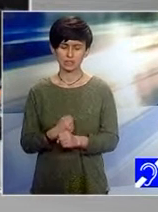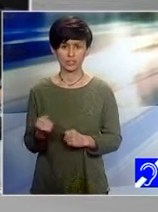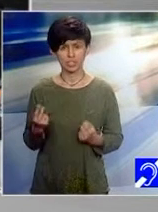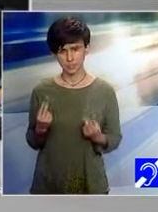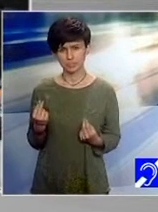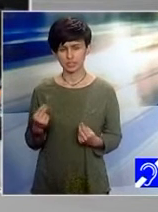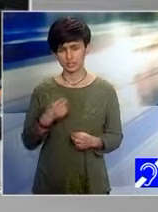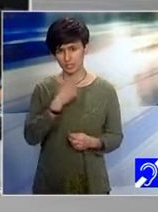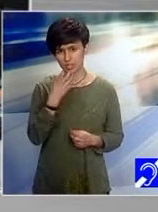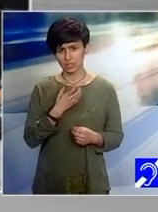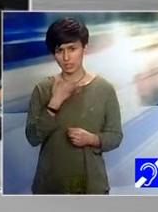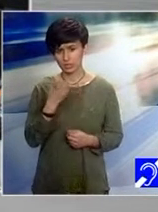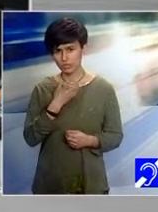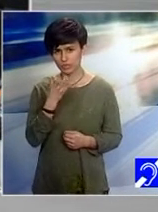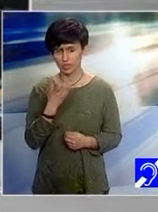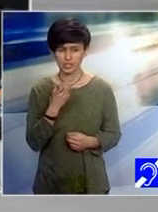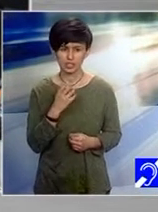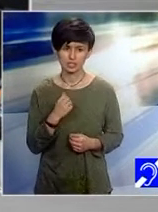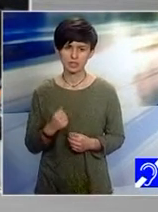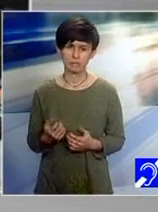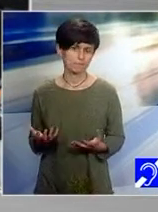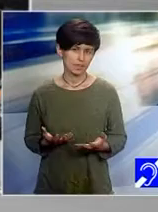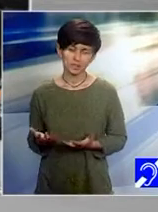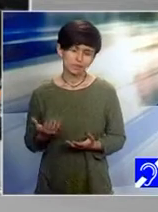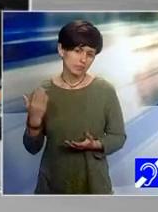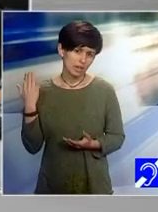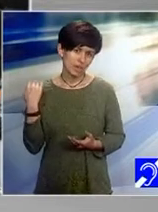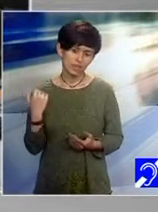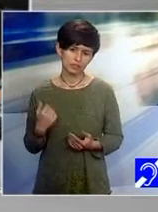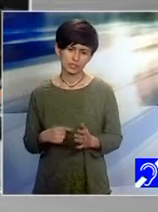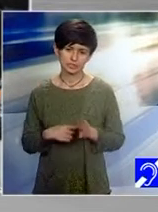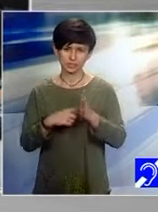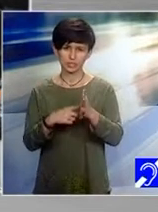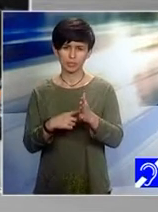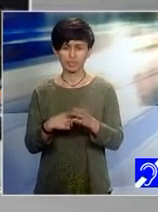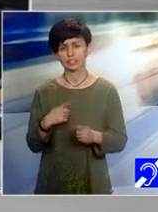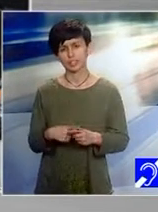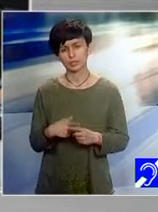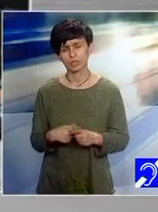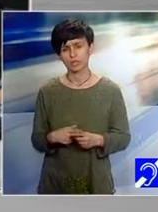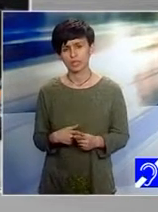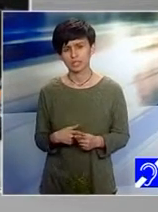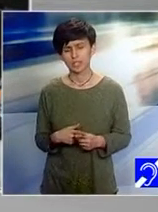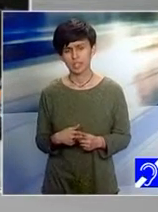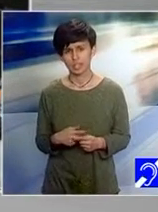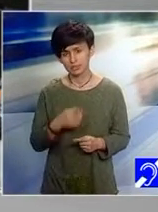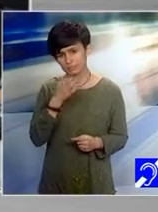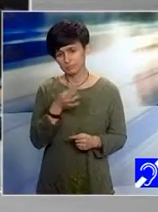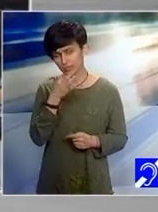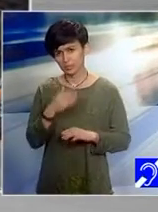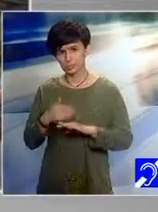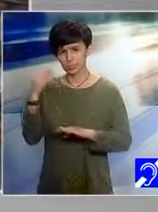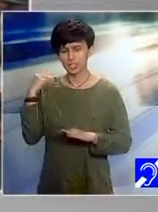conferința în sine, care a fost, în care s-a prezentat un material, v-am spus adineauri, materialul